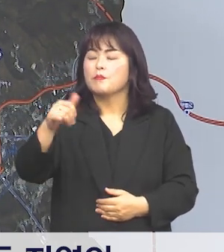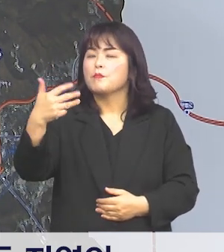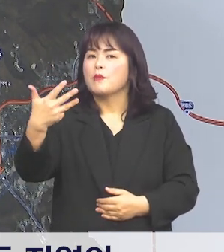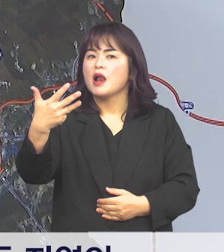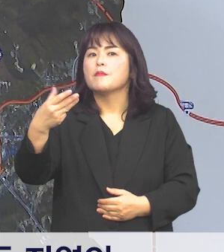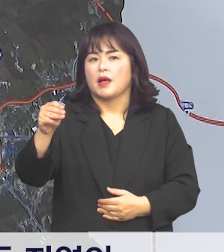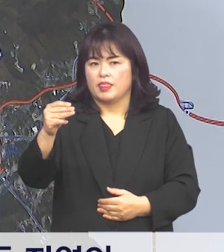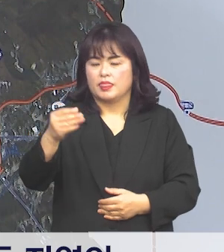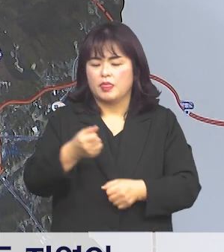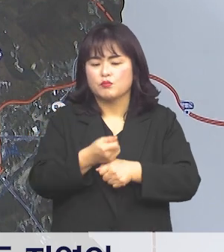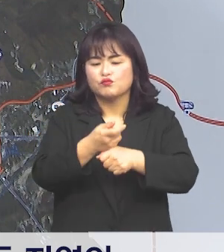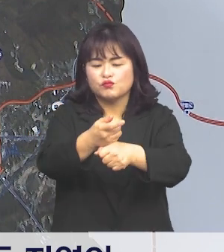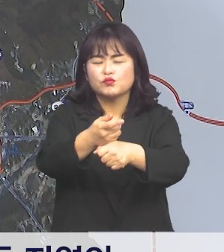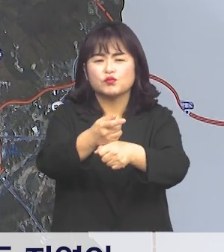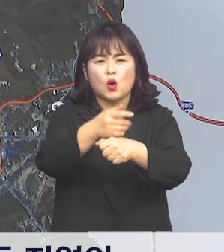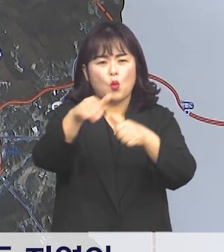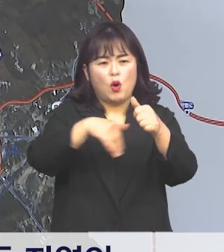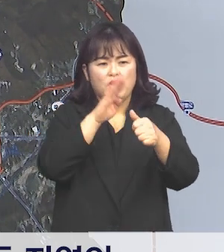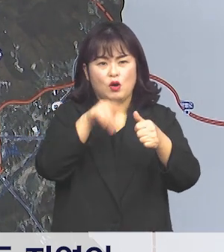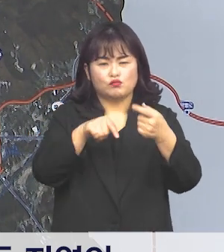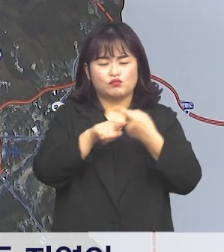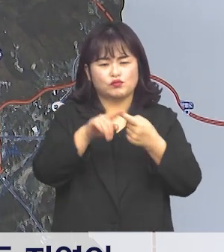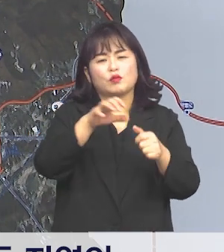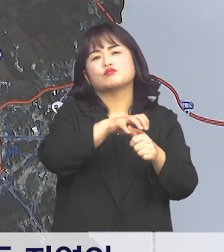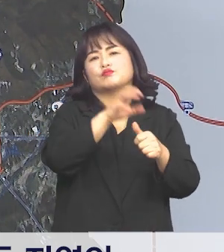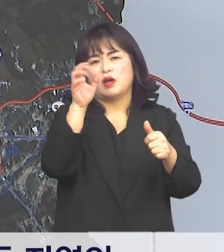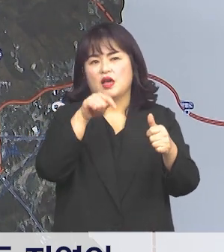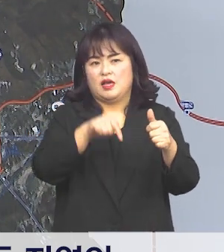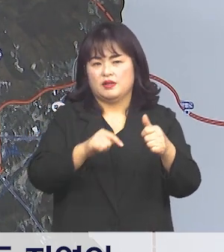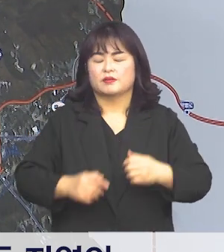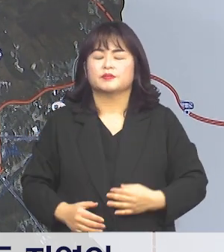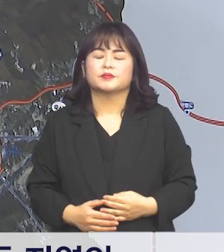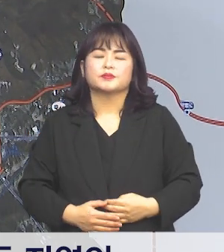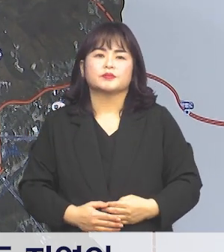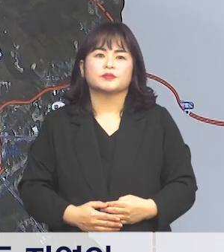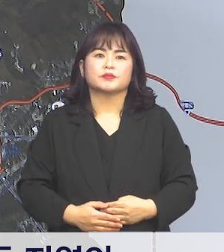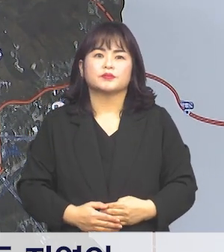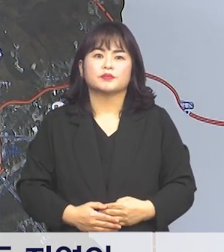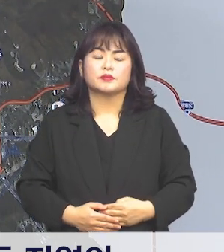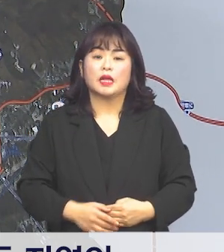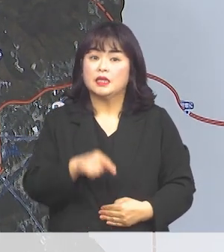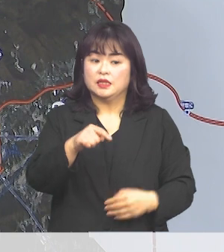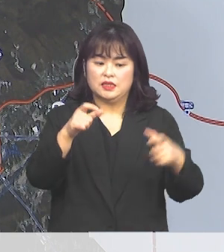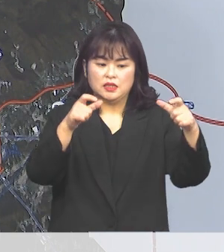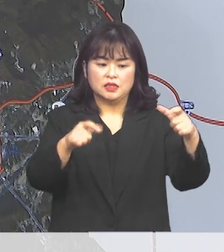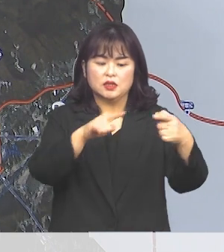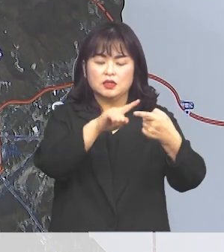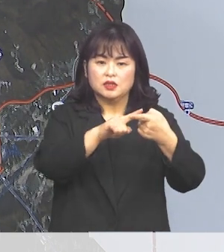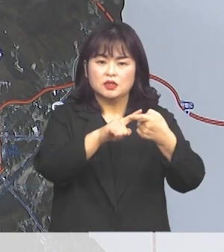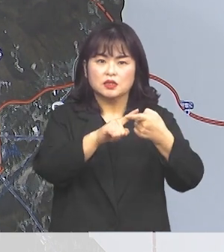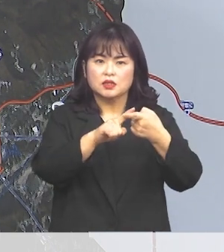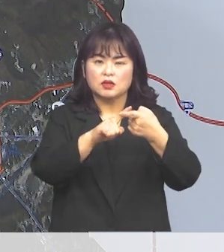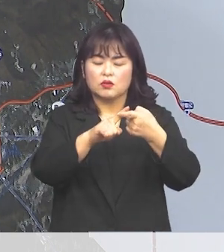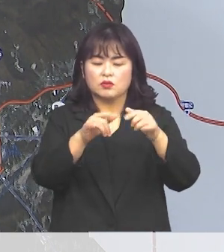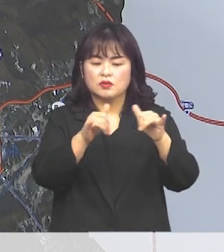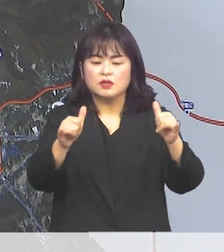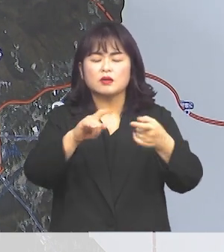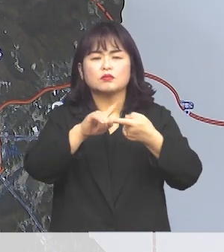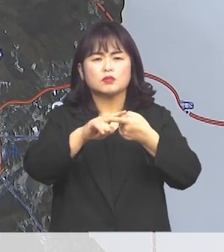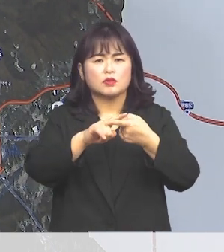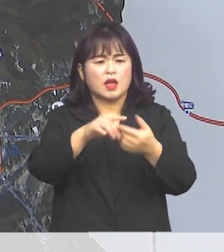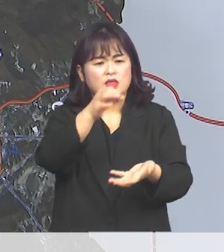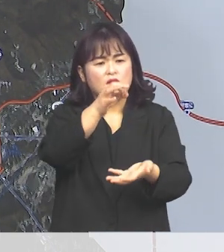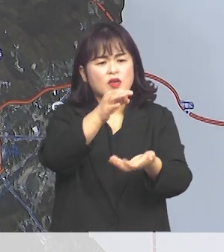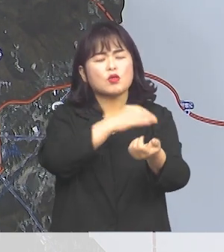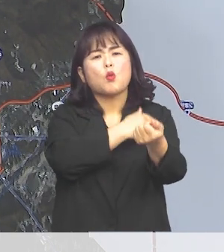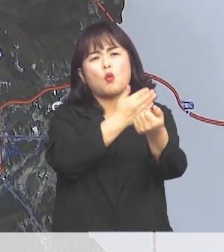평이 환경부 고시에 의해서 수변구역에서 해제가 됐습니다. 그 지역의